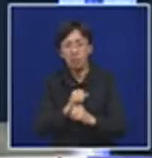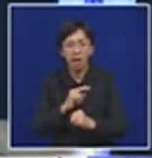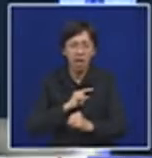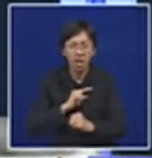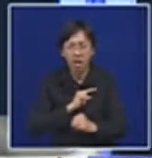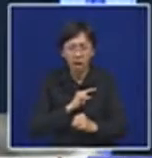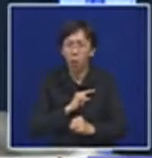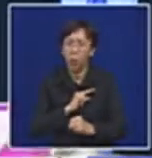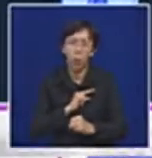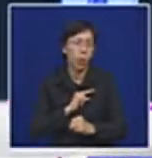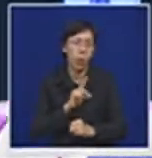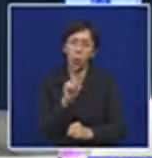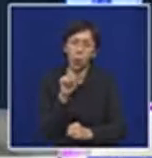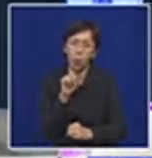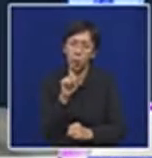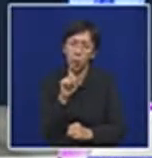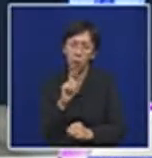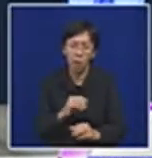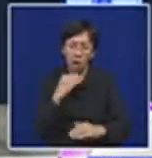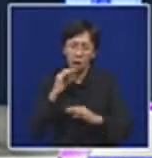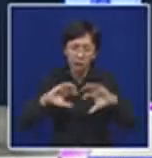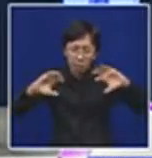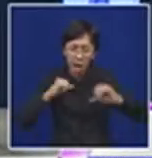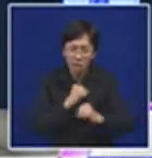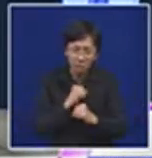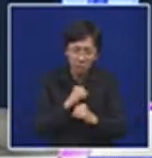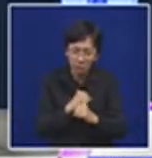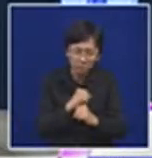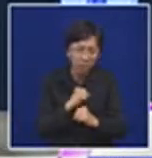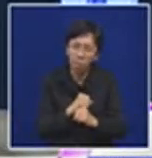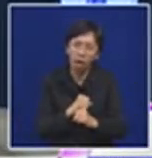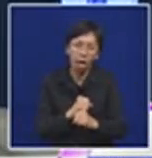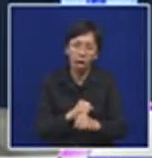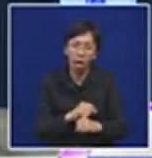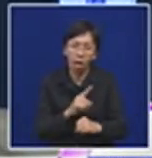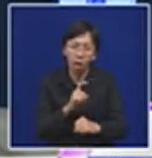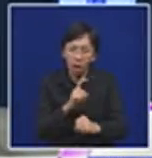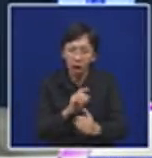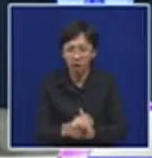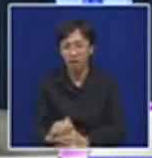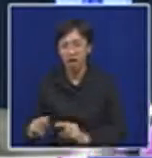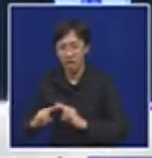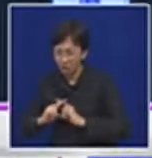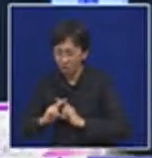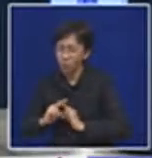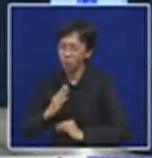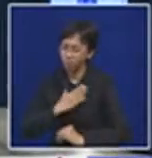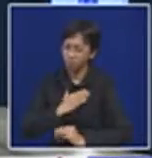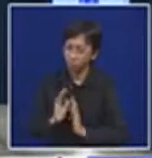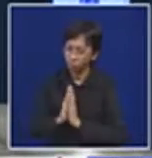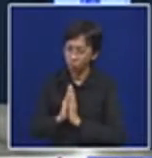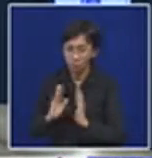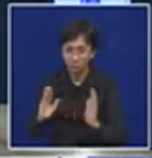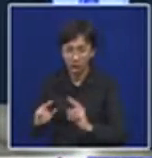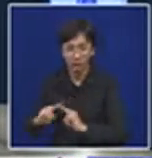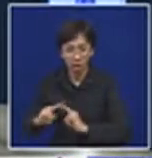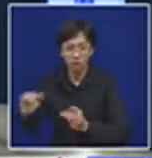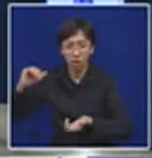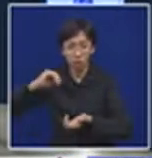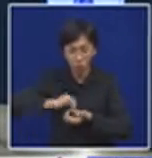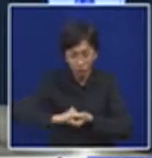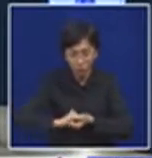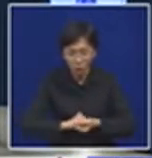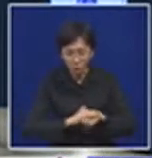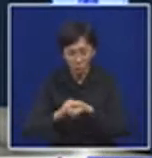งจะไม่ทันกับสถานการณ์ไม่ทันกับความต้องการแล้วก็ต้องขอขอบคุณภาคเอกชนนะครับที่ได้